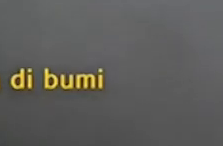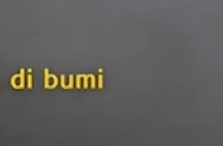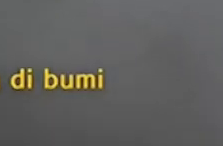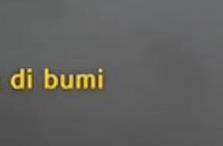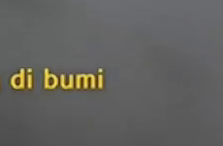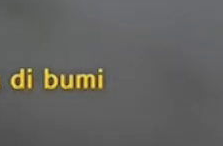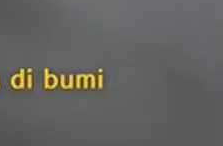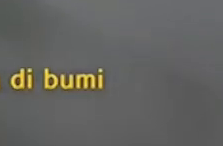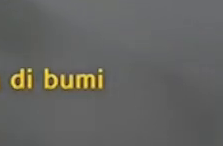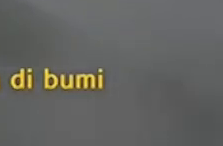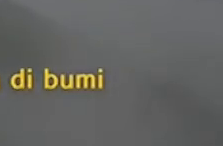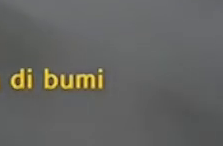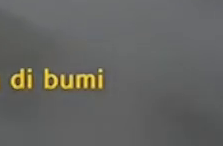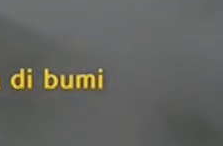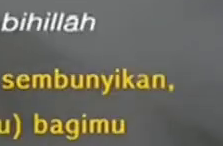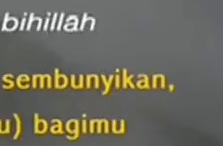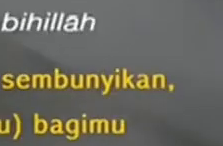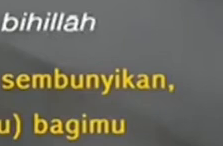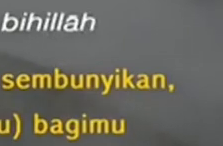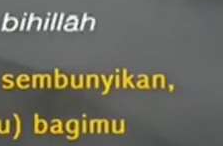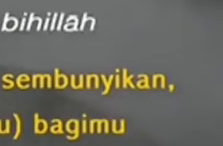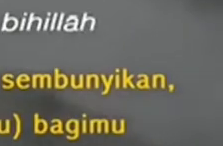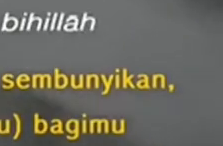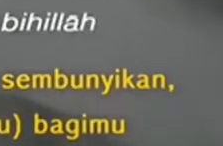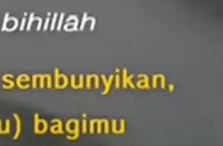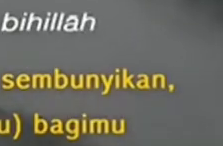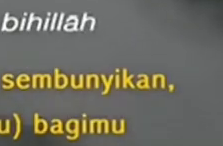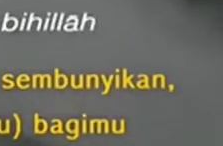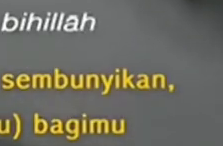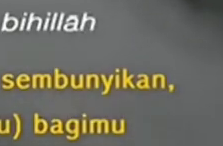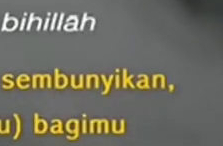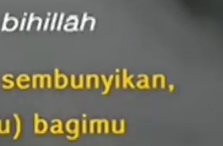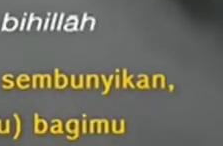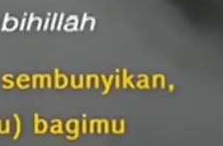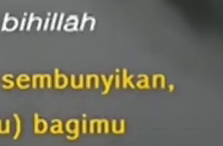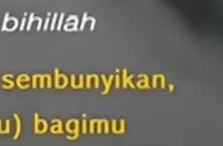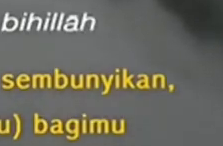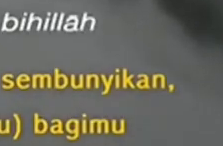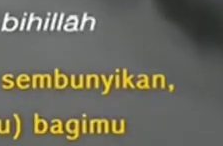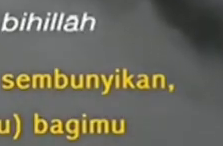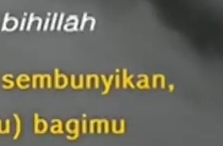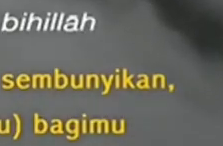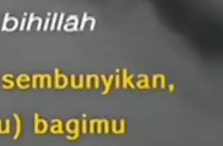ia Bruce Wayne OK Google Duo